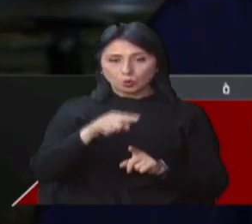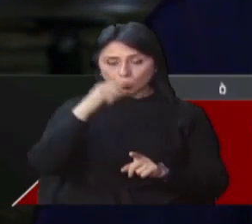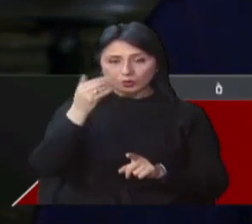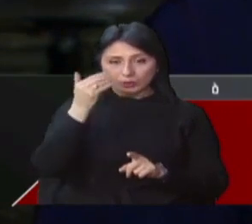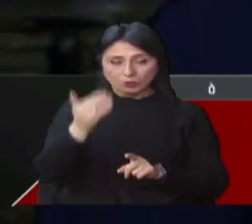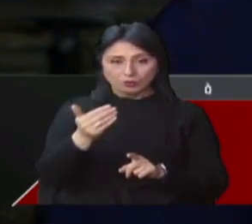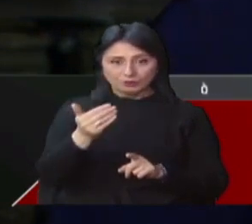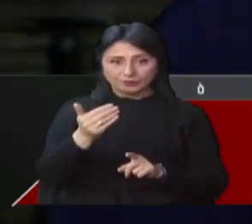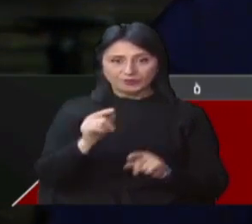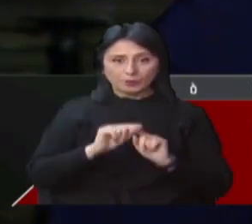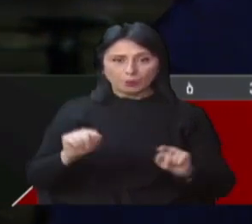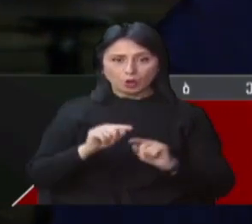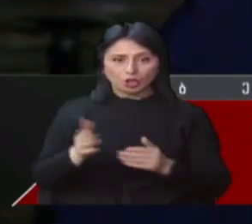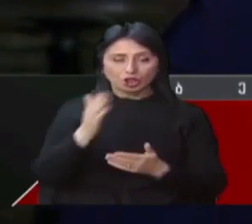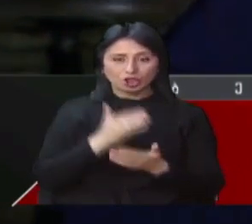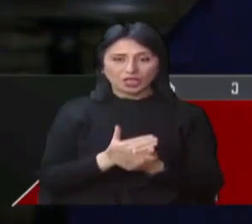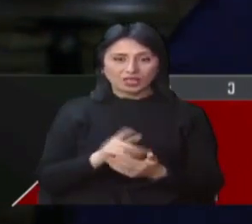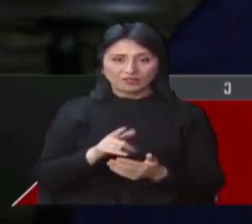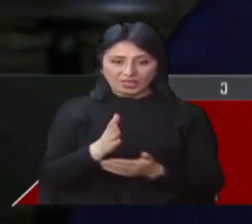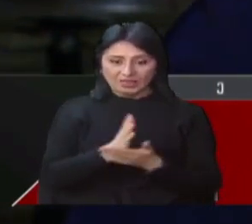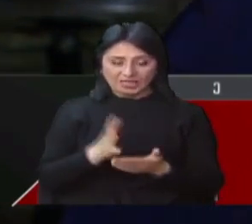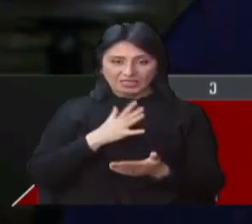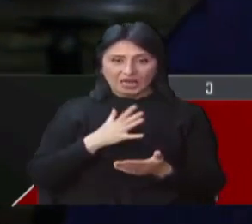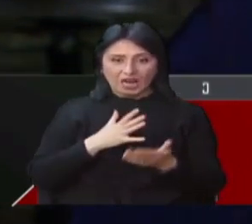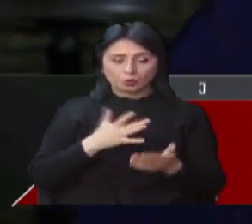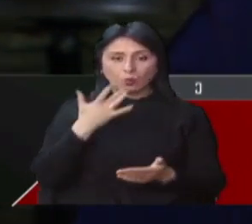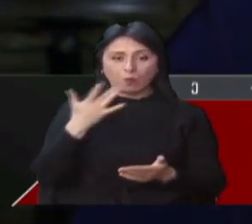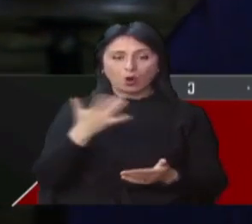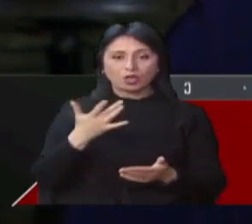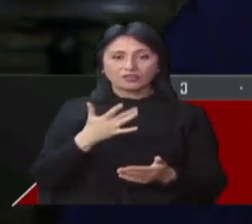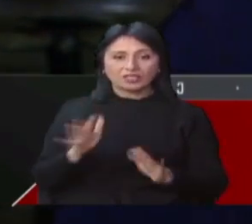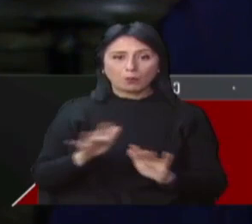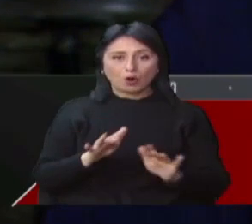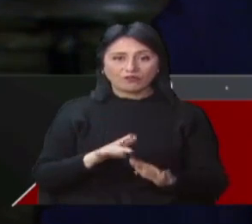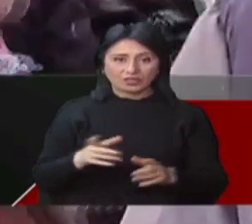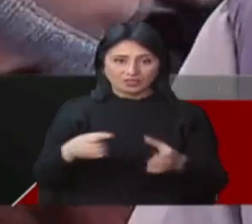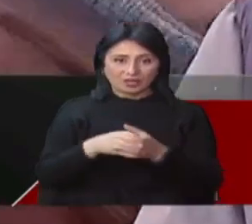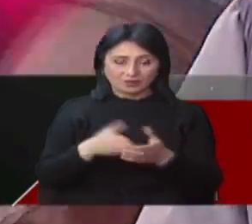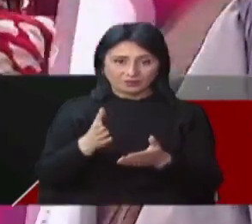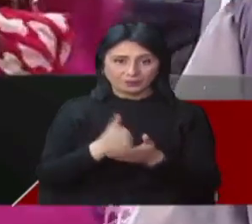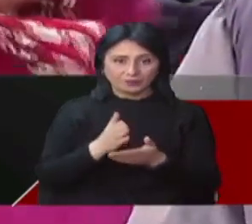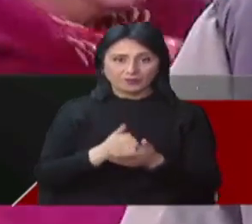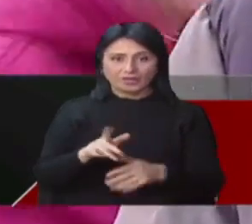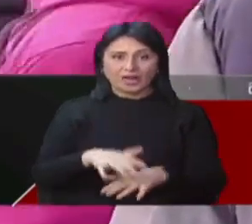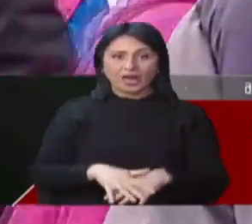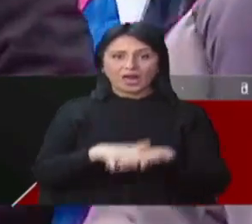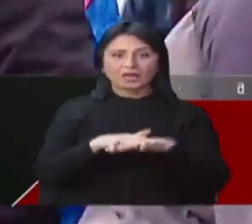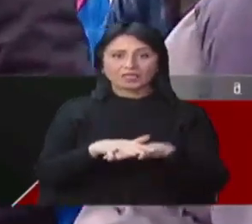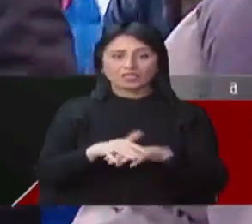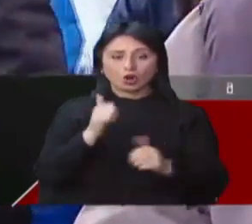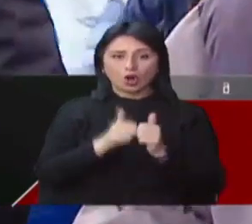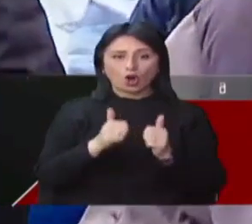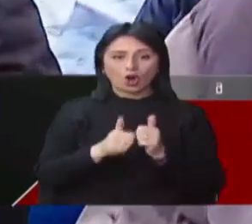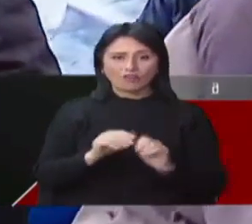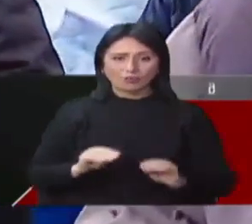რუსული პროპაგანდის შედეგი, რომელთაც ნაწილი ქართული პოლიტიკური მოღვაწეებისა დაკომპლექსდა. ეს აქცია